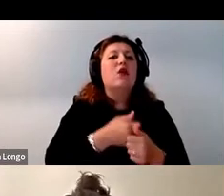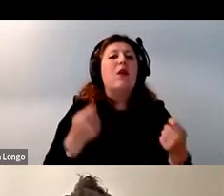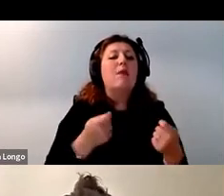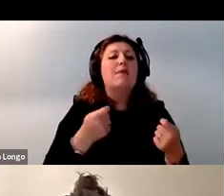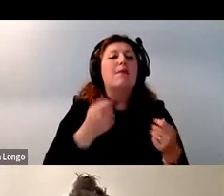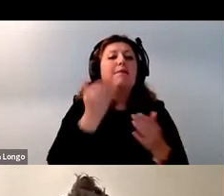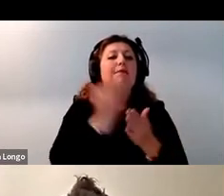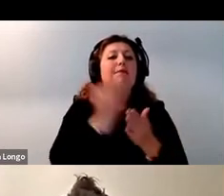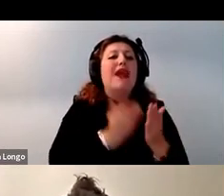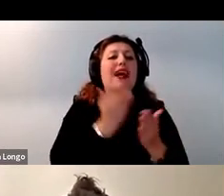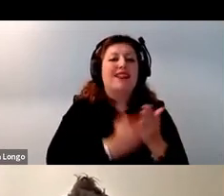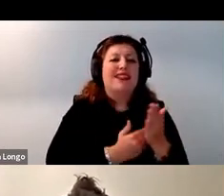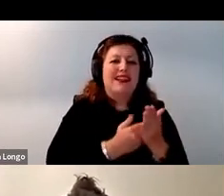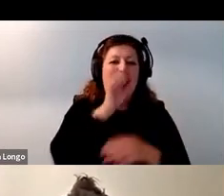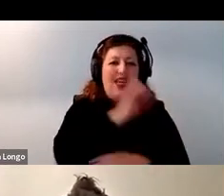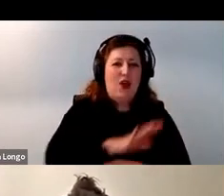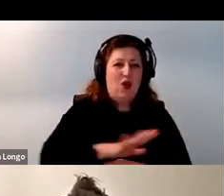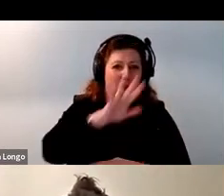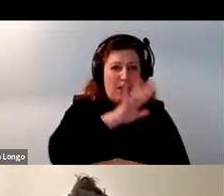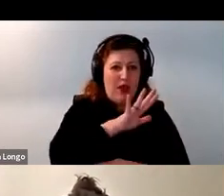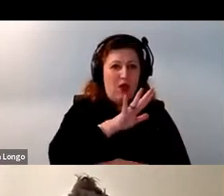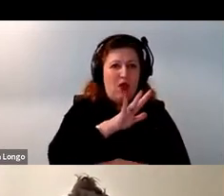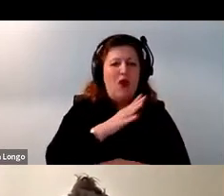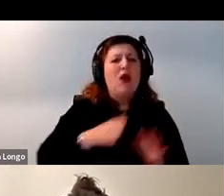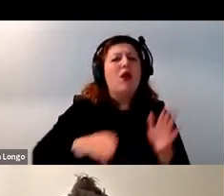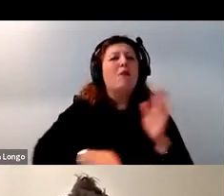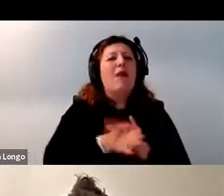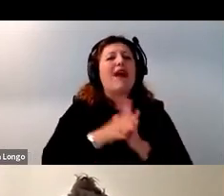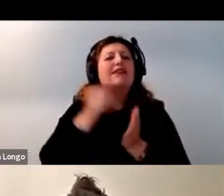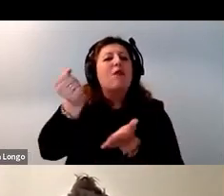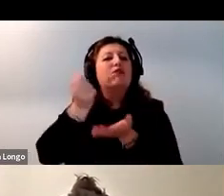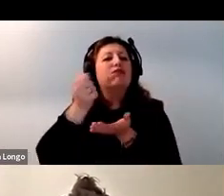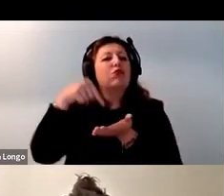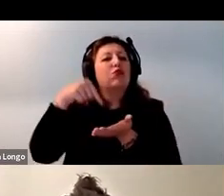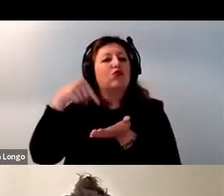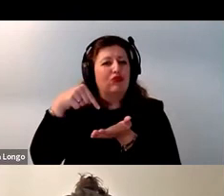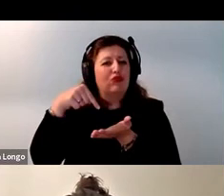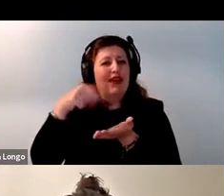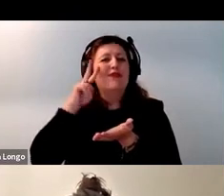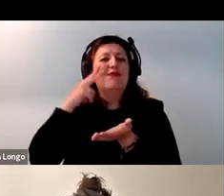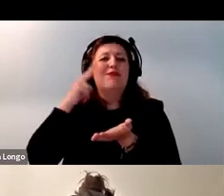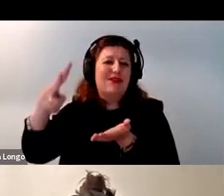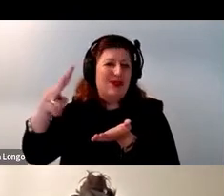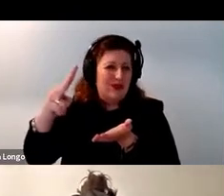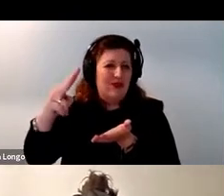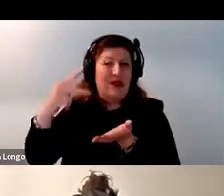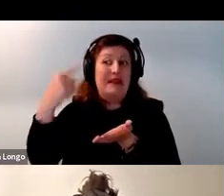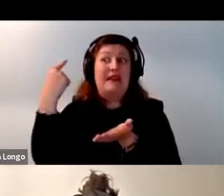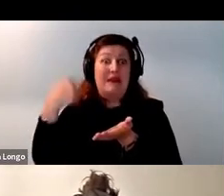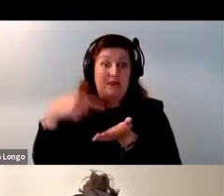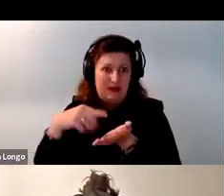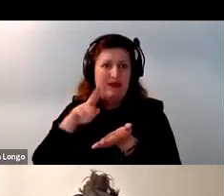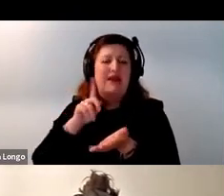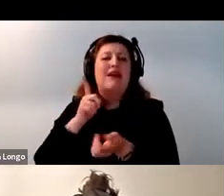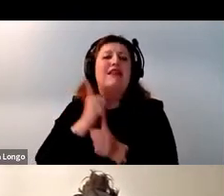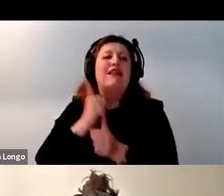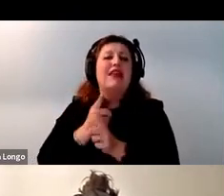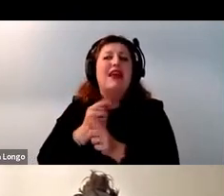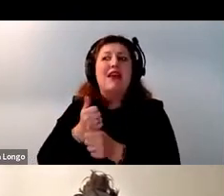base al budget presunto, stimato del costo di un certo intervento, si devono